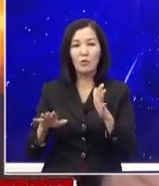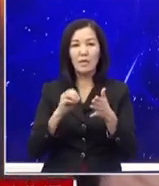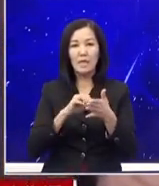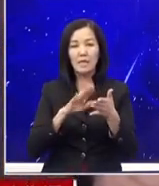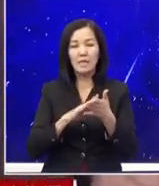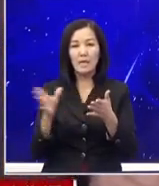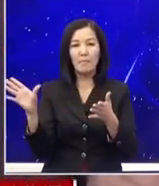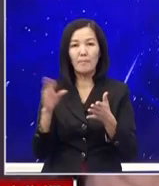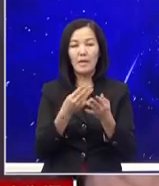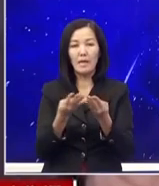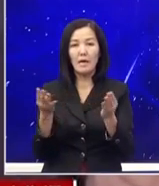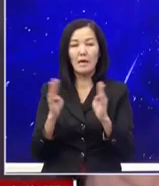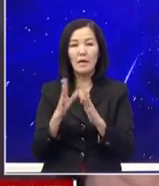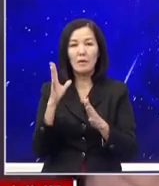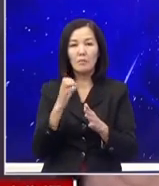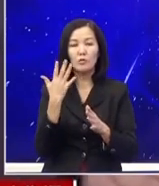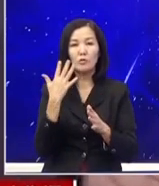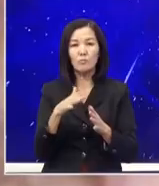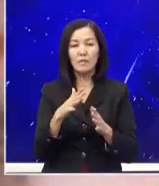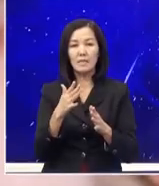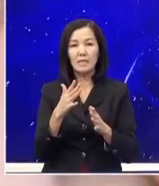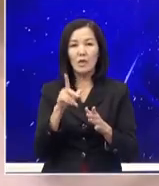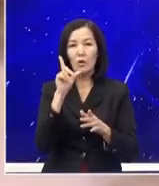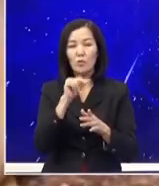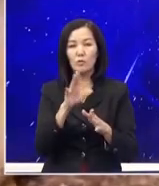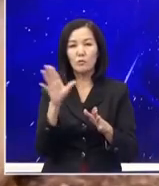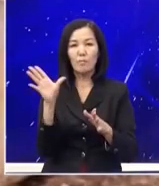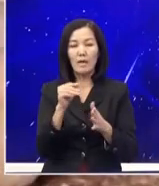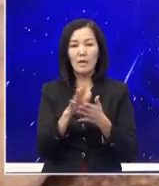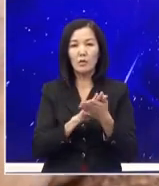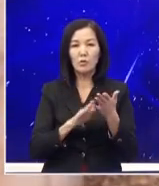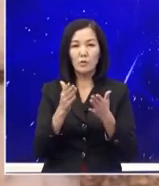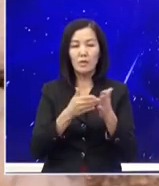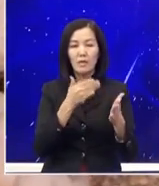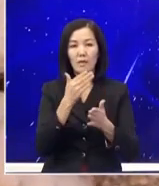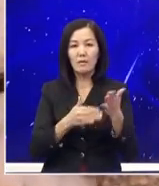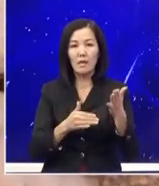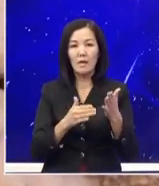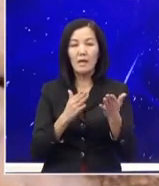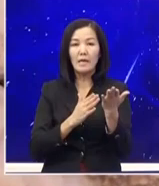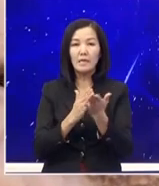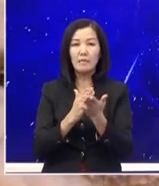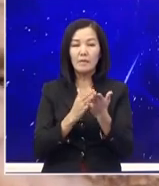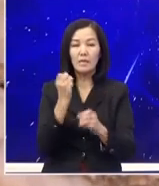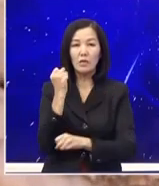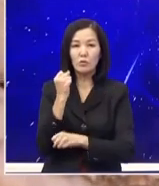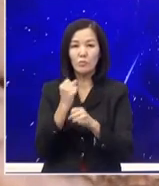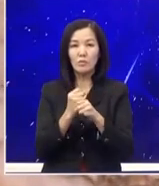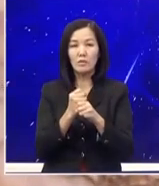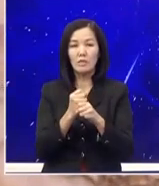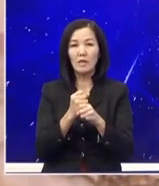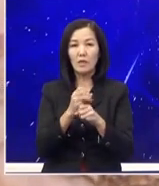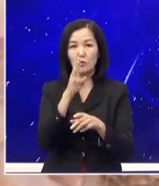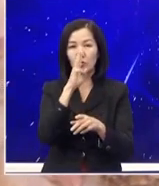ол жақтарда 505 құс қырылды. Құстардың жаппай қырылуынан фабрика қызметкерлер жұмыссыз әрі табыссыз қалатын